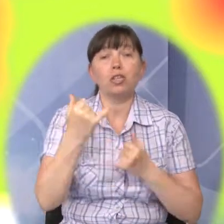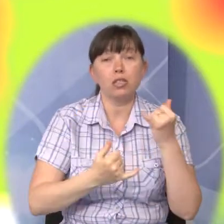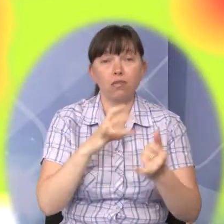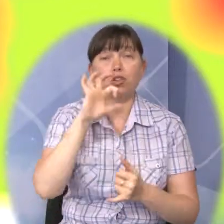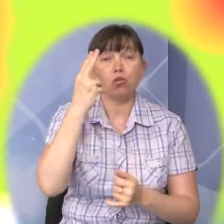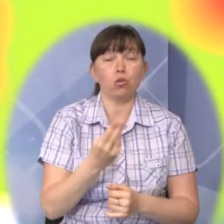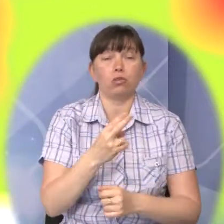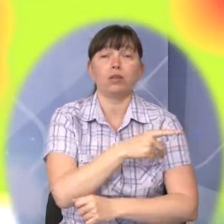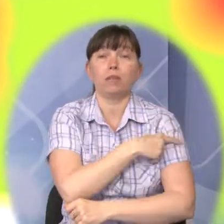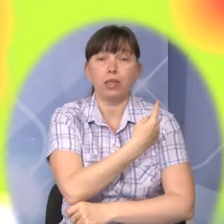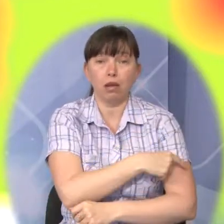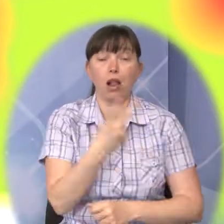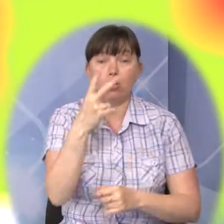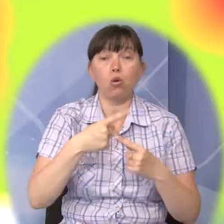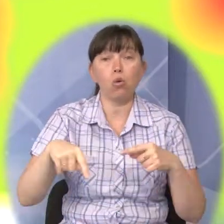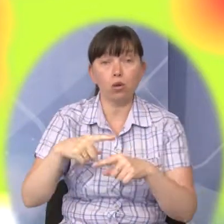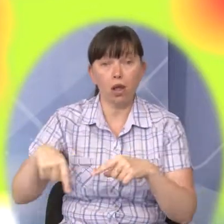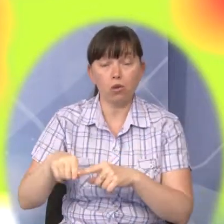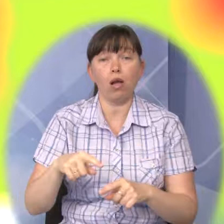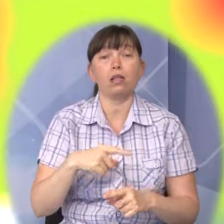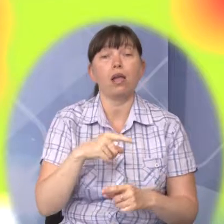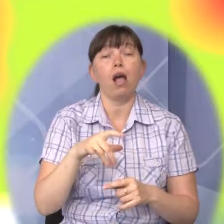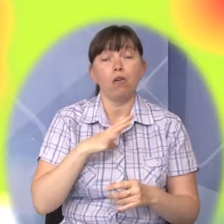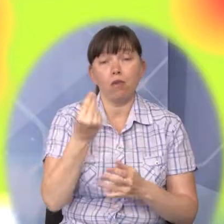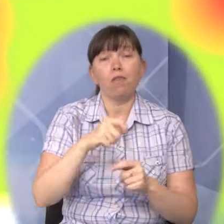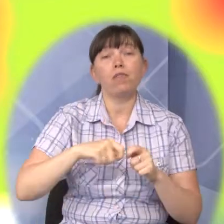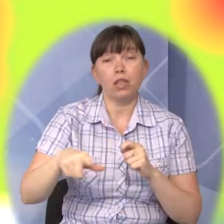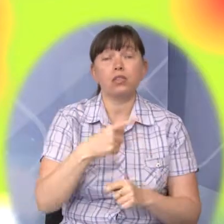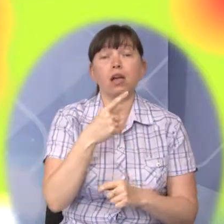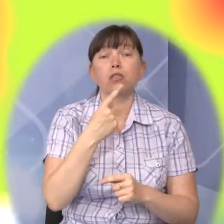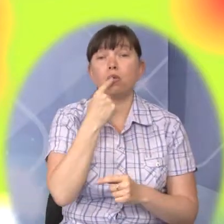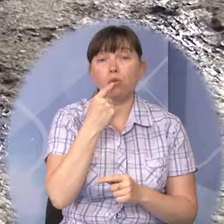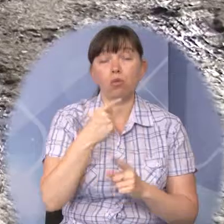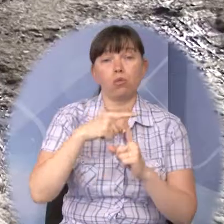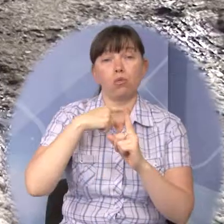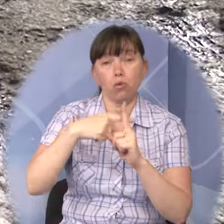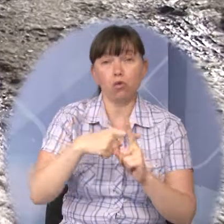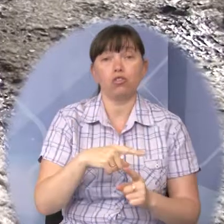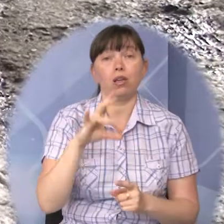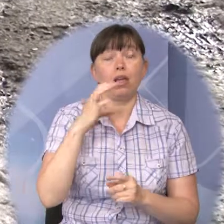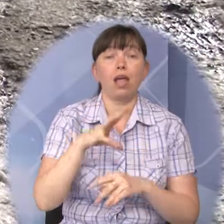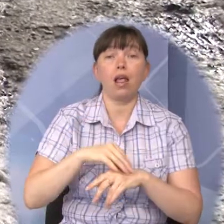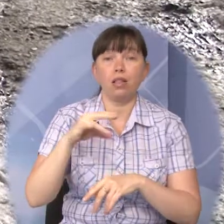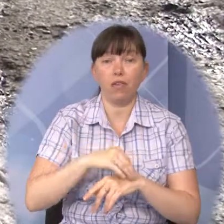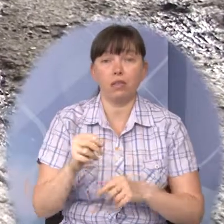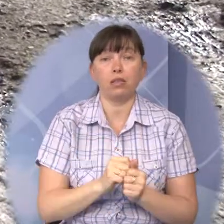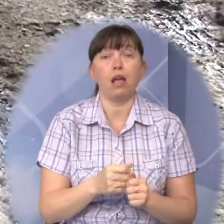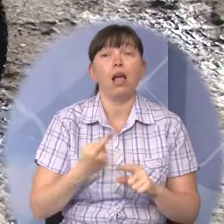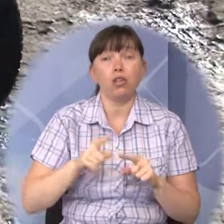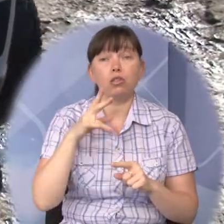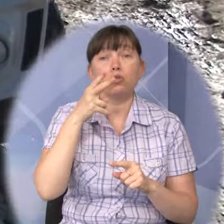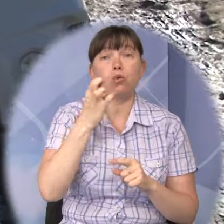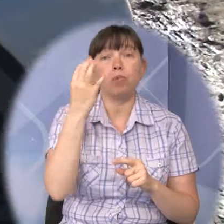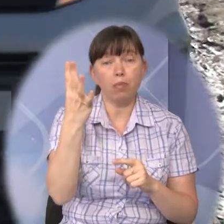îngrijire socio-medicală în aceste două raioane fiind finanțate de Crucea Roșie din Elveția. Pentru a oferi servicii de îngrijire la domiciliu,